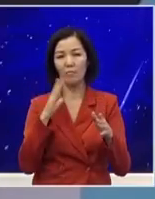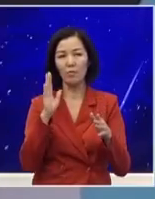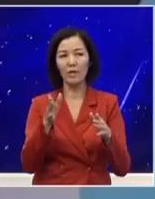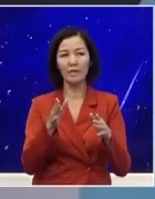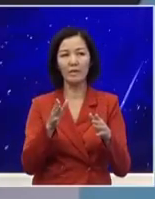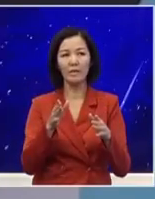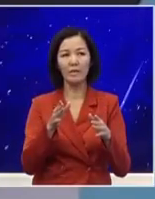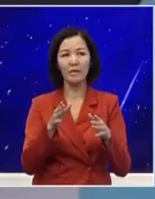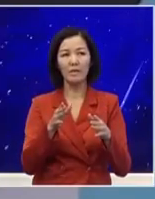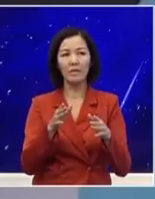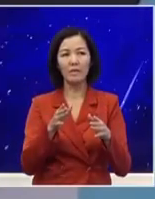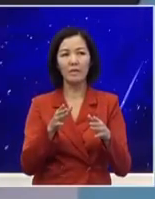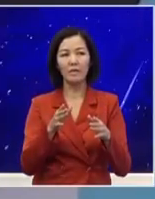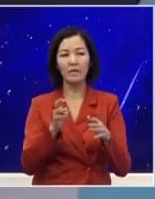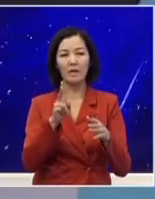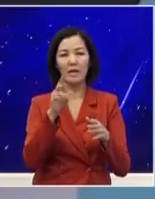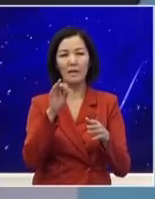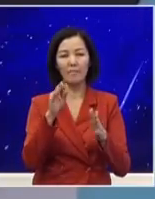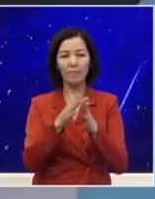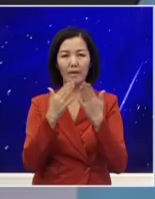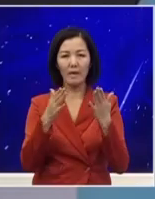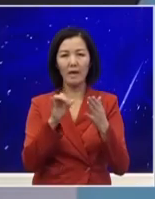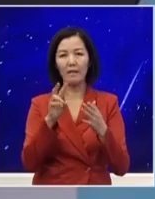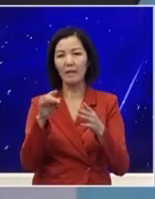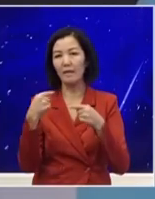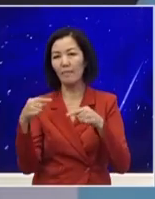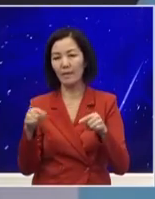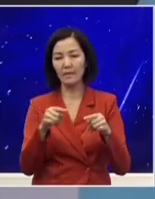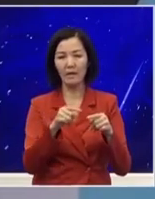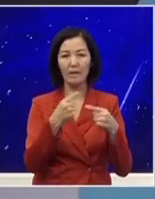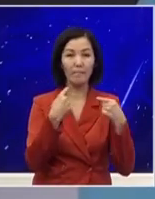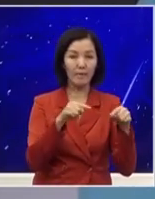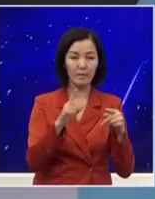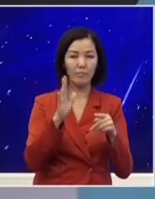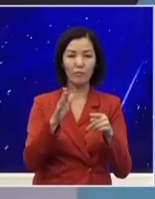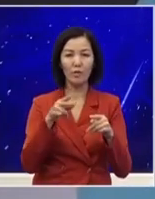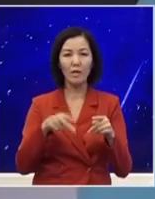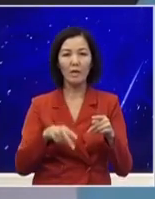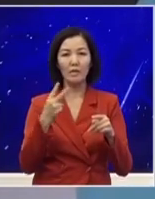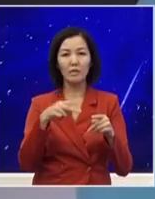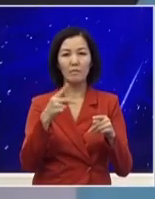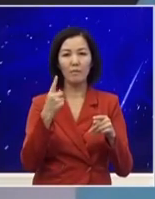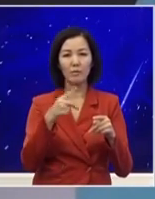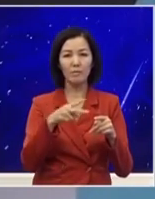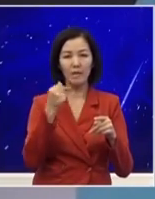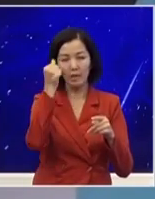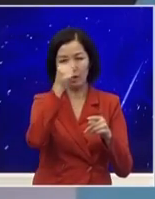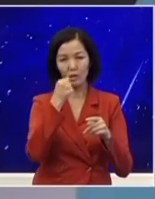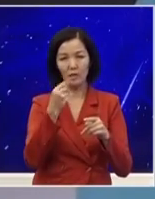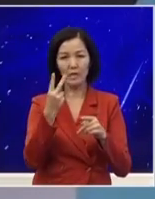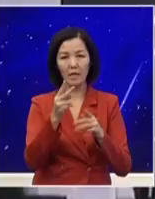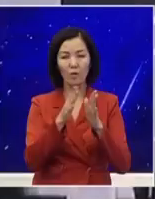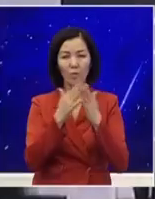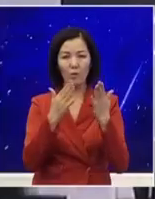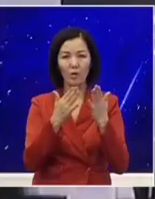өзінің сөзінде айта кеткенде, яғни әліппе оқулығы бөлек, ана тілі оқулығы бөлек. 21-22 оқу жылынан бастап екі